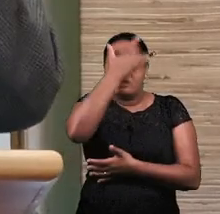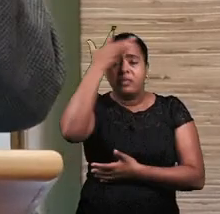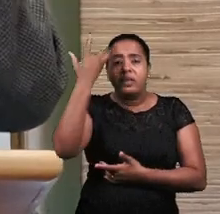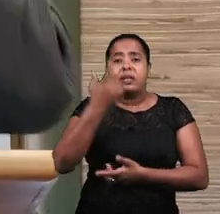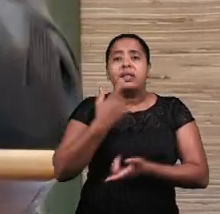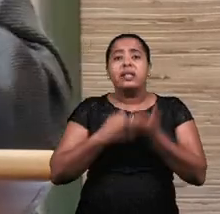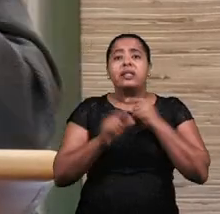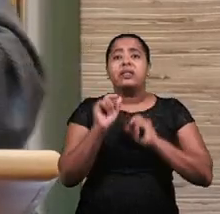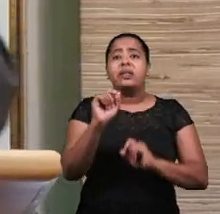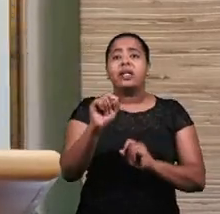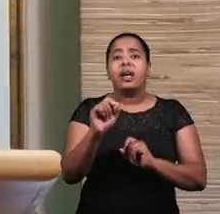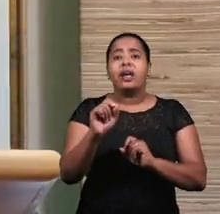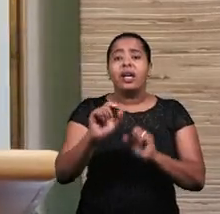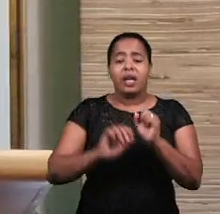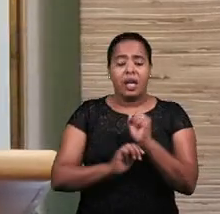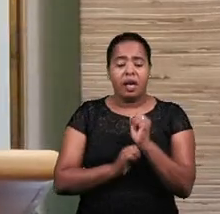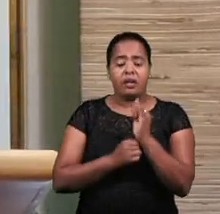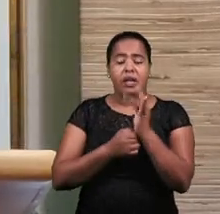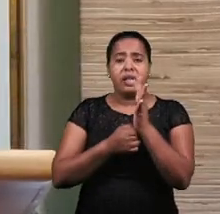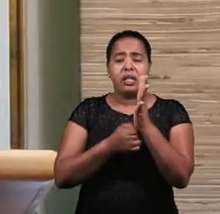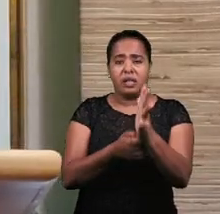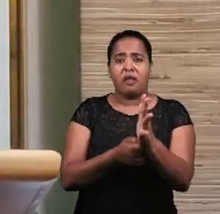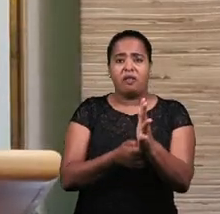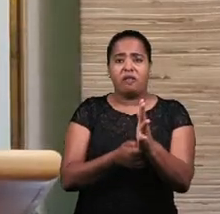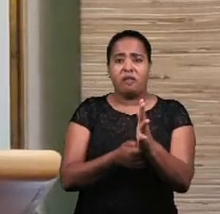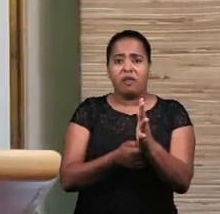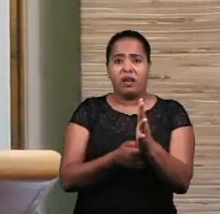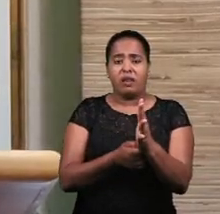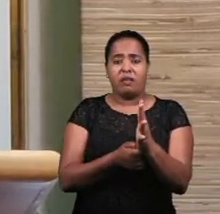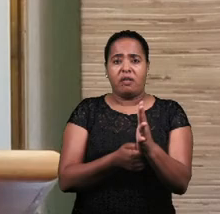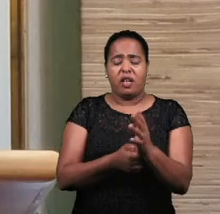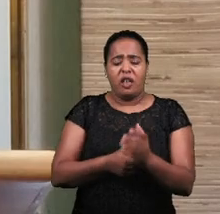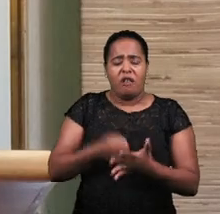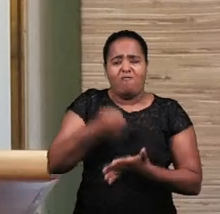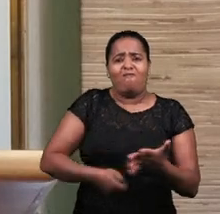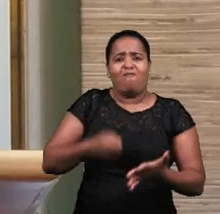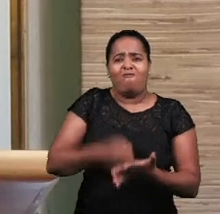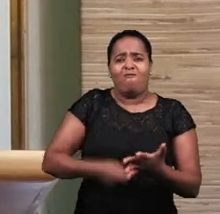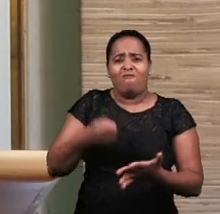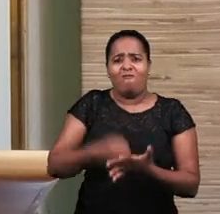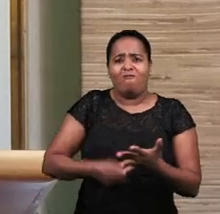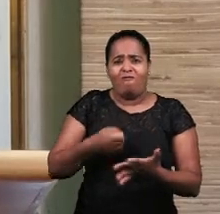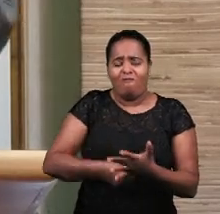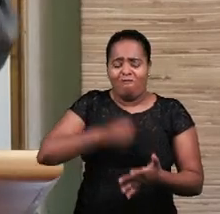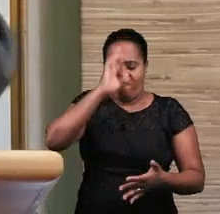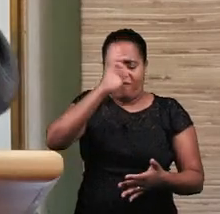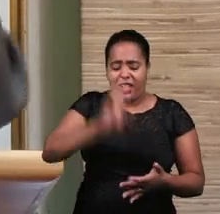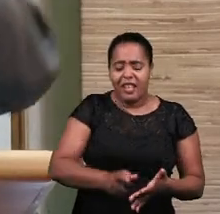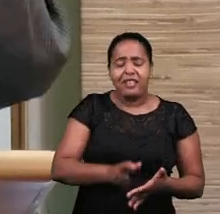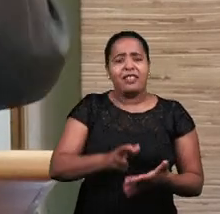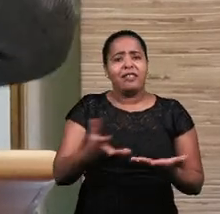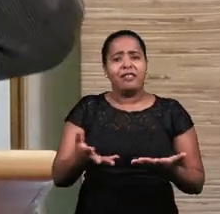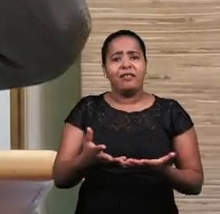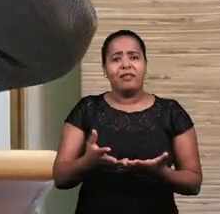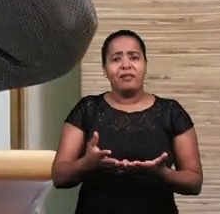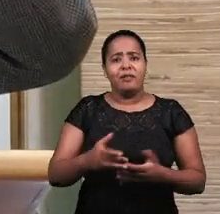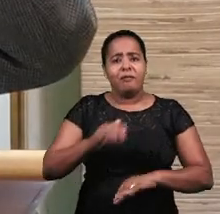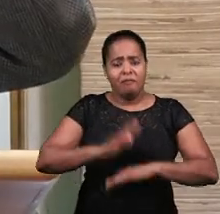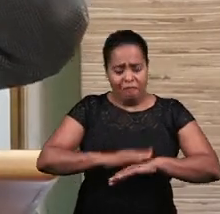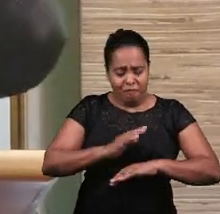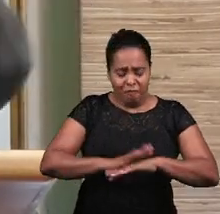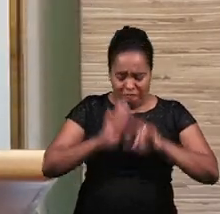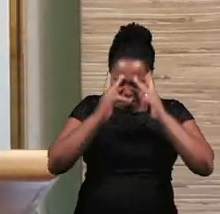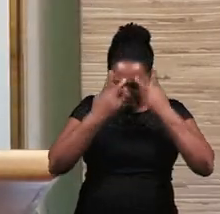par la violence de l'homme. Quand on parle de science et raison, c'est la force, oui, c'est la force de la pensée de l'homme. C'est l'homme.